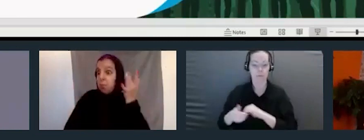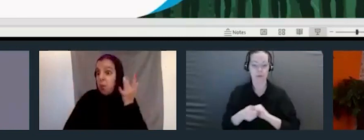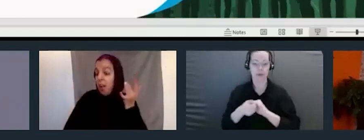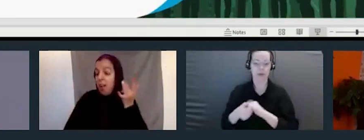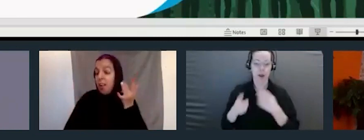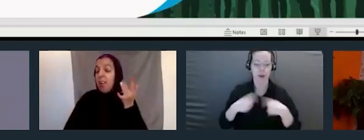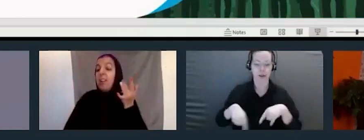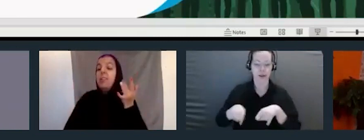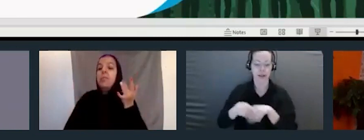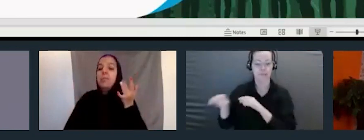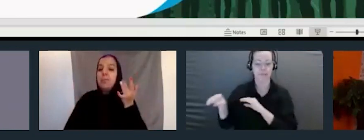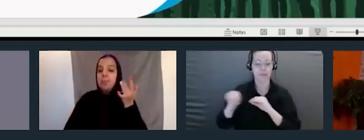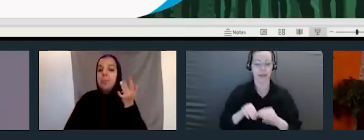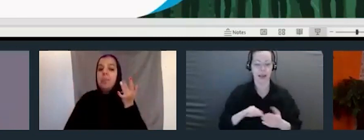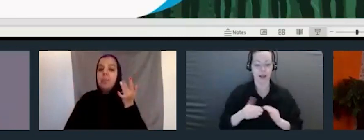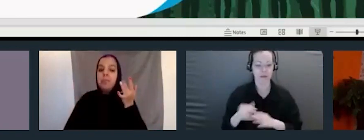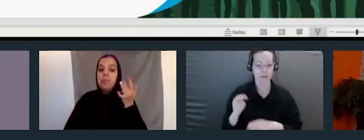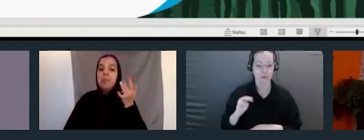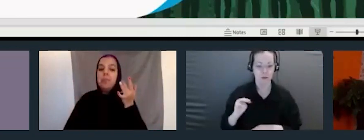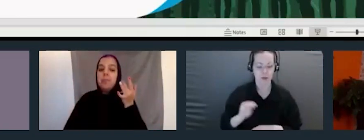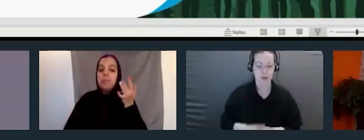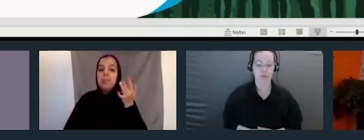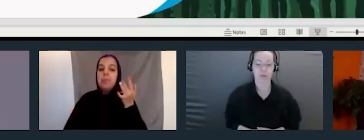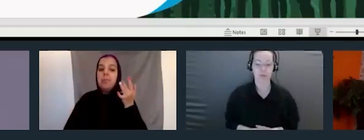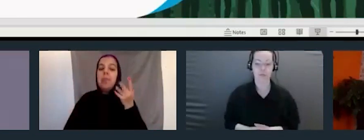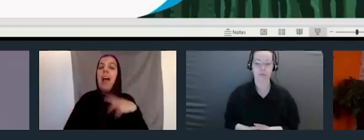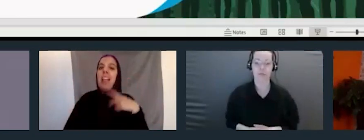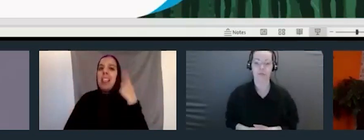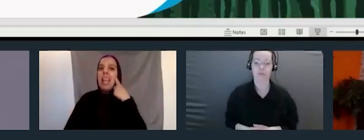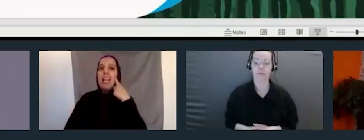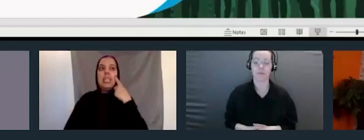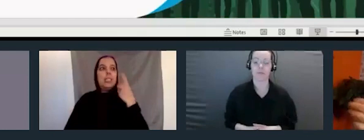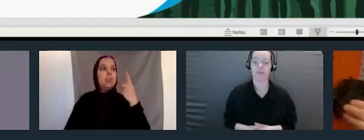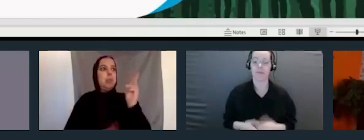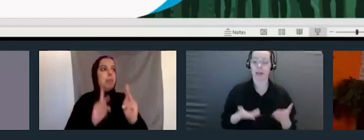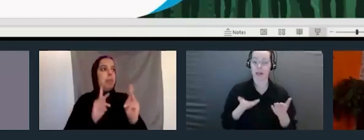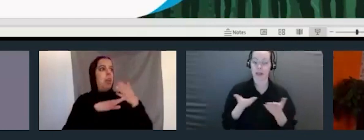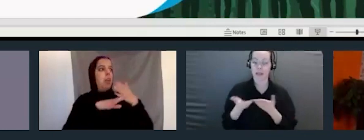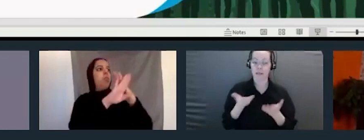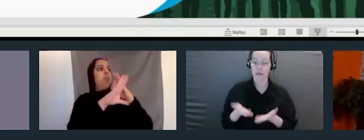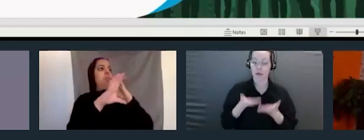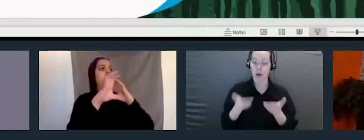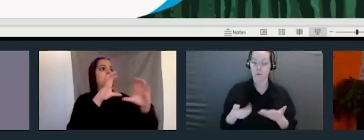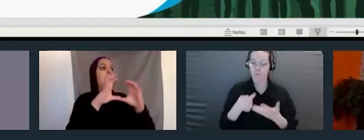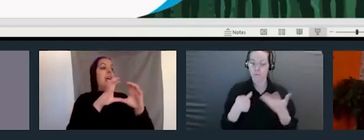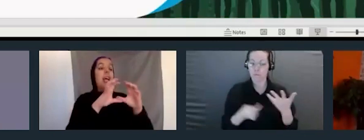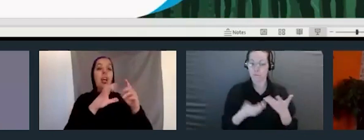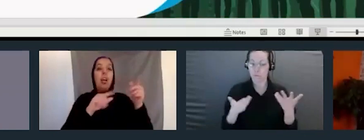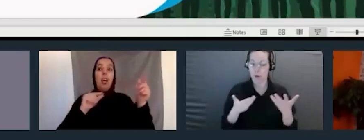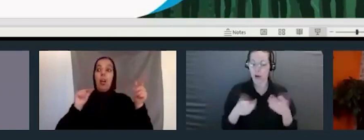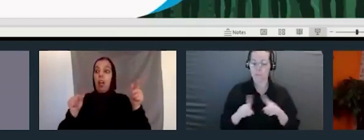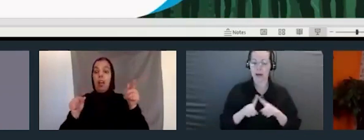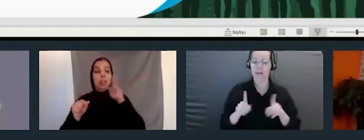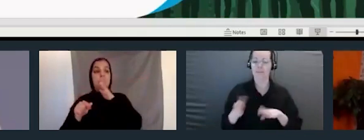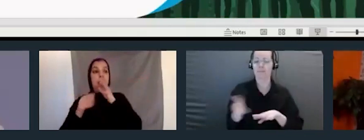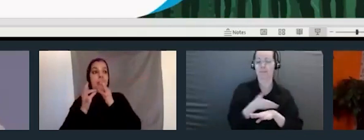les langues éliminent les obstacles en matière de communication et créent des liens avec les autres.